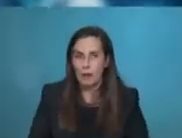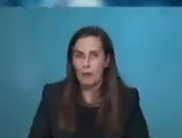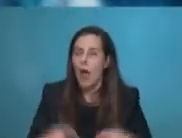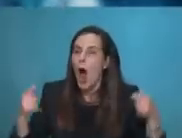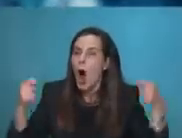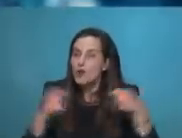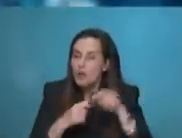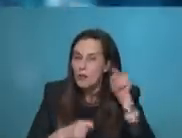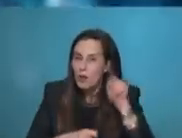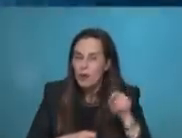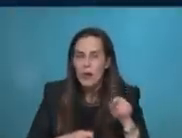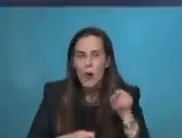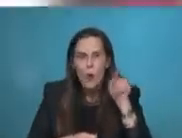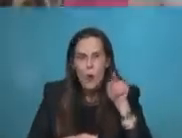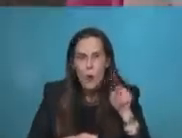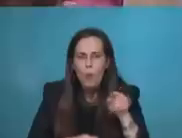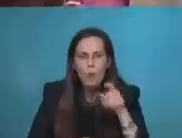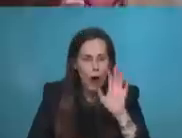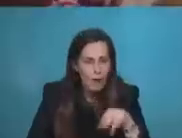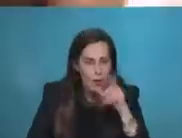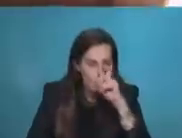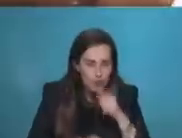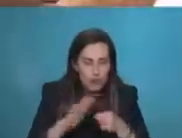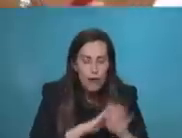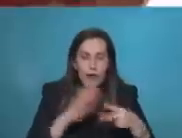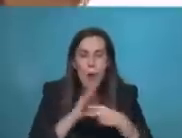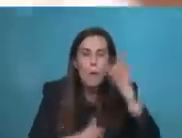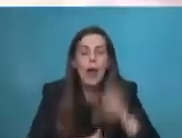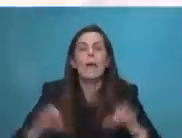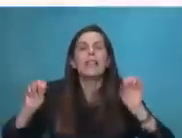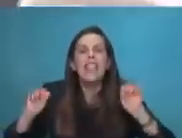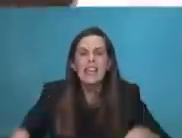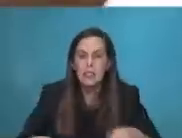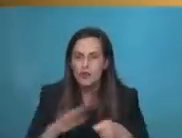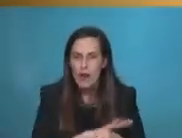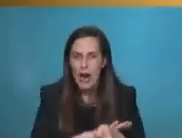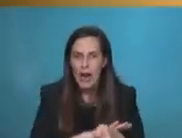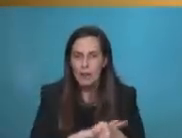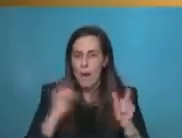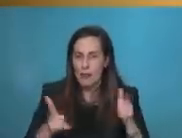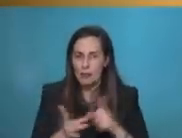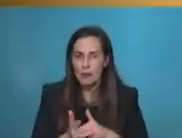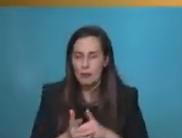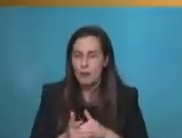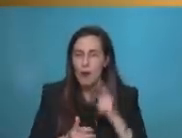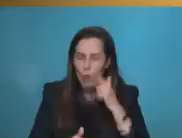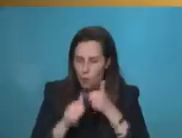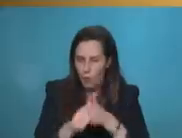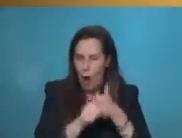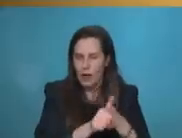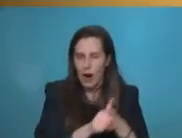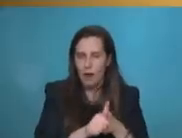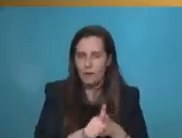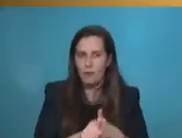צ'אפו סיפרו כי שיחד פוליטיקאים במקסיקו, אפילו את הנשיא לשעבר, תיארו בפירוט כיצד עקב אחר יריביו. He revealed how